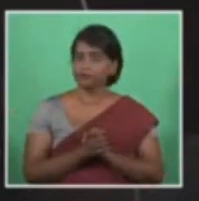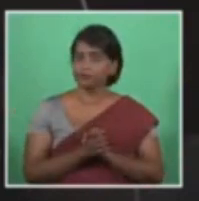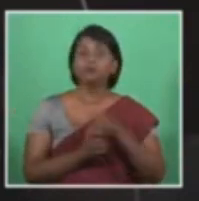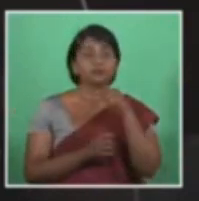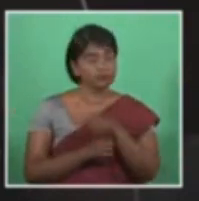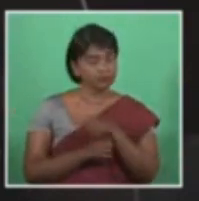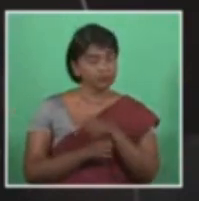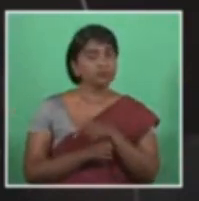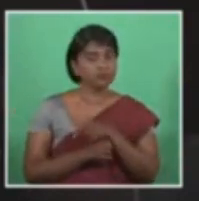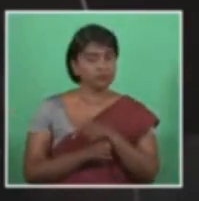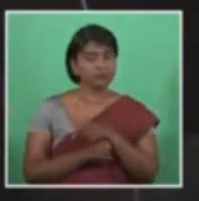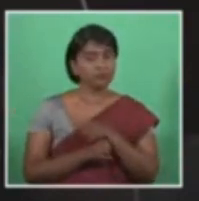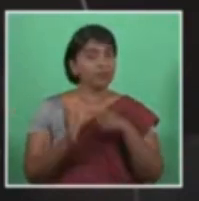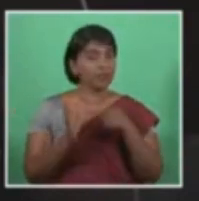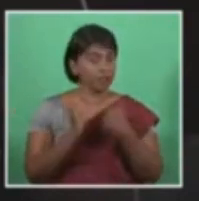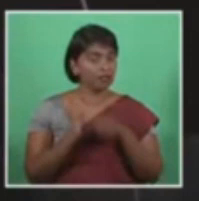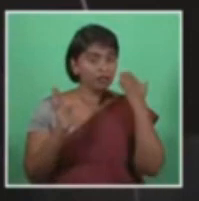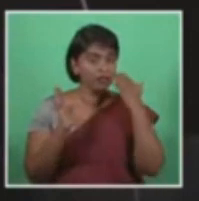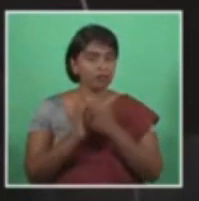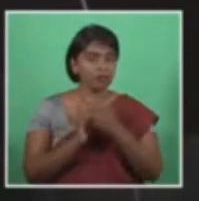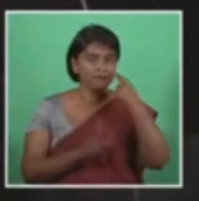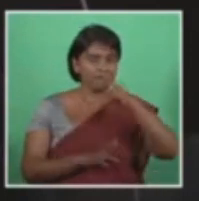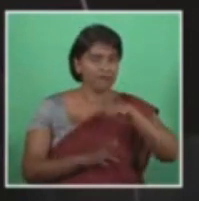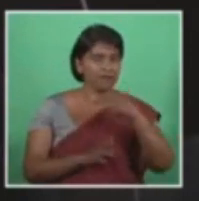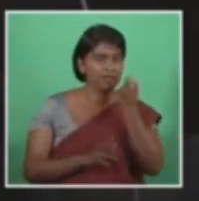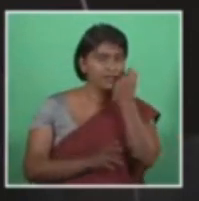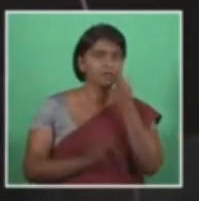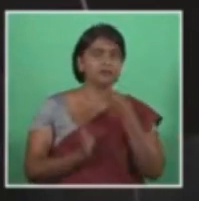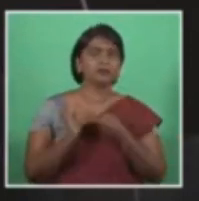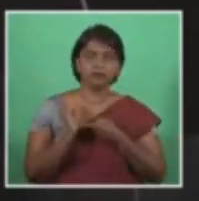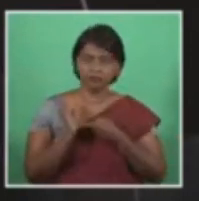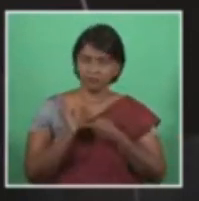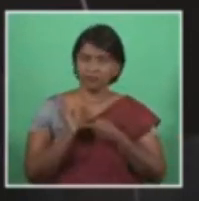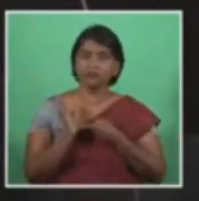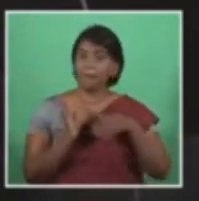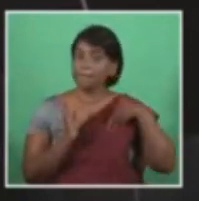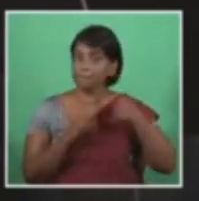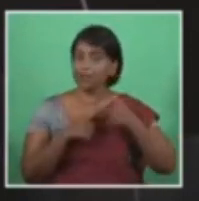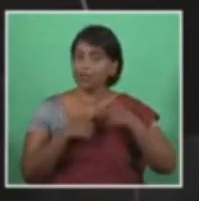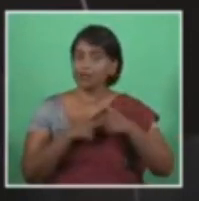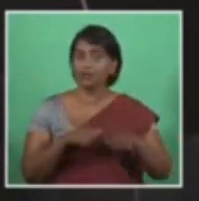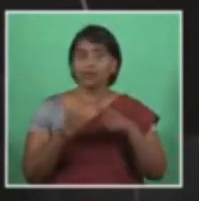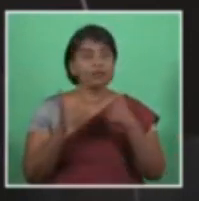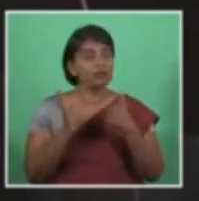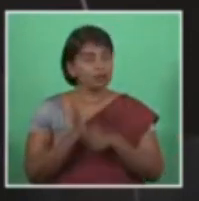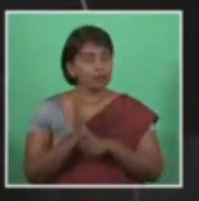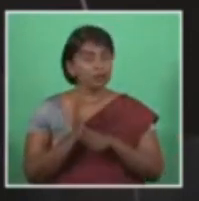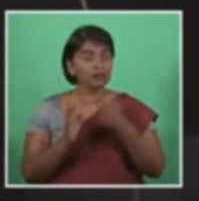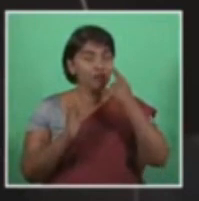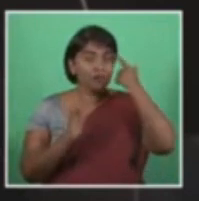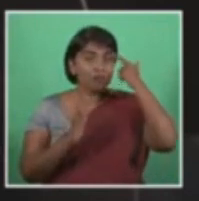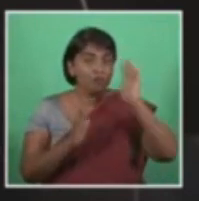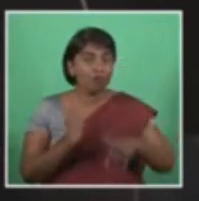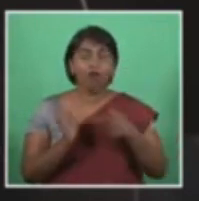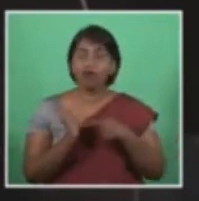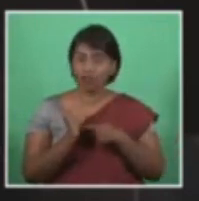ඒක තමයි මෙතන මේ පනත පිළිබඳ අවිශ්වාසයක් සැකයක් මතුවෙන ප්‍රධාන හේතුව. මොකද මේ පනතේ